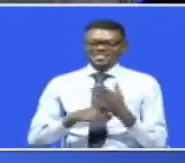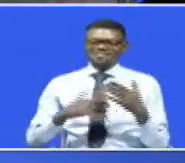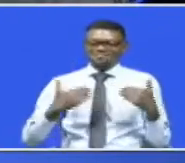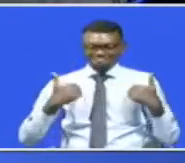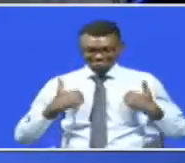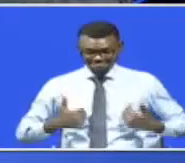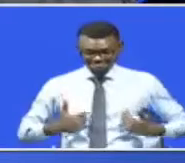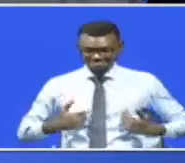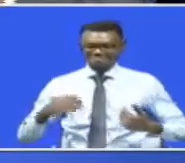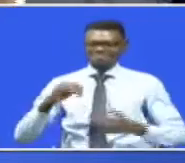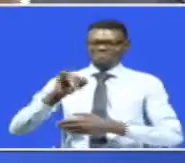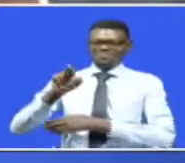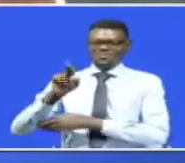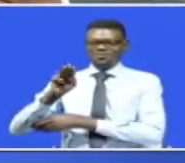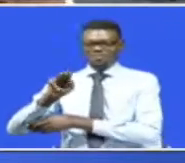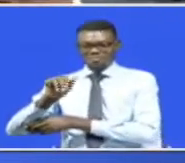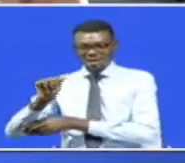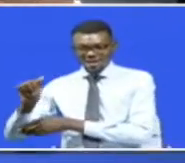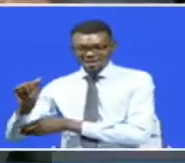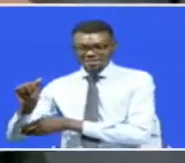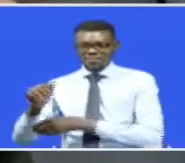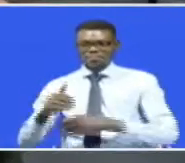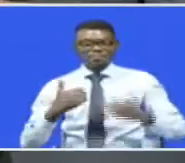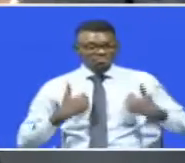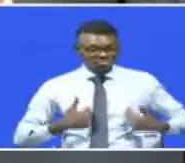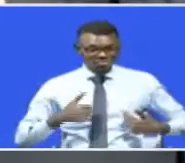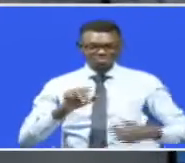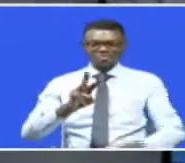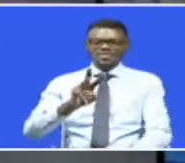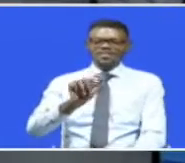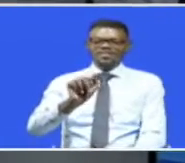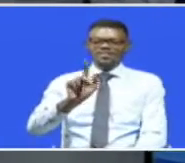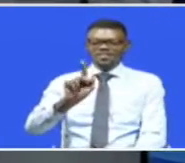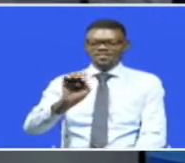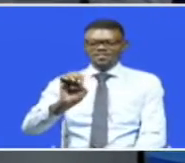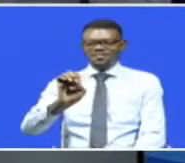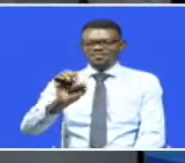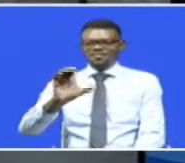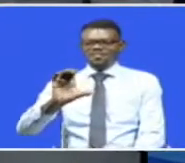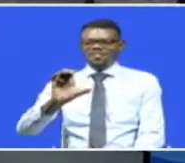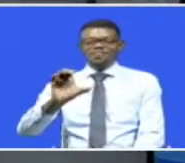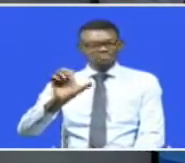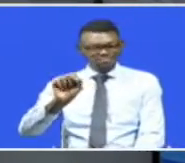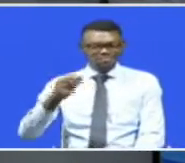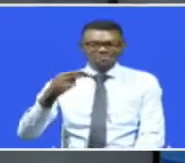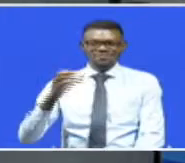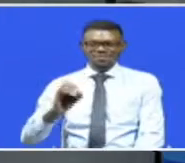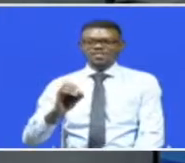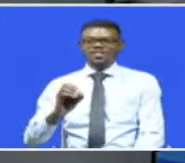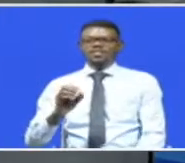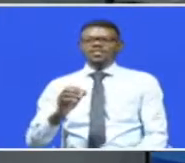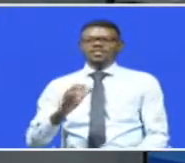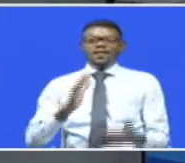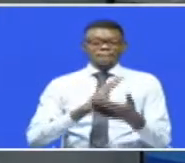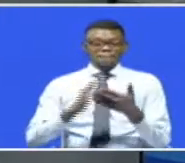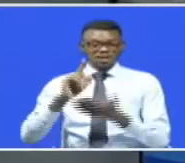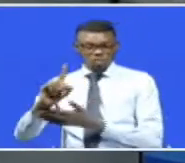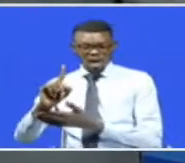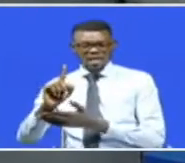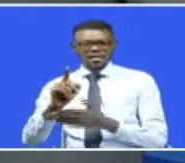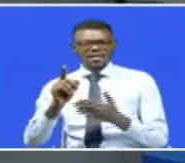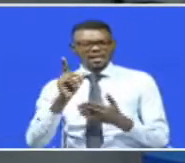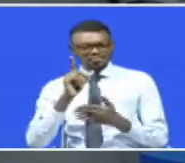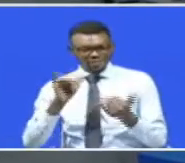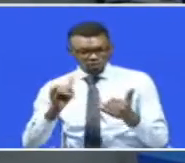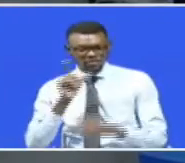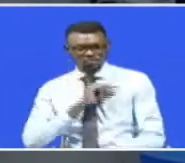Hassan Juma. Mie ni Cecilia wa kesho. Mathuva mtazamaji, tumefika tamati ya KTN leo awamu ya kwanza, lakini kwenye